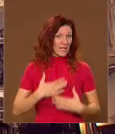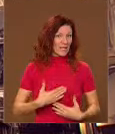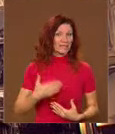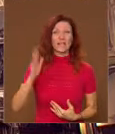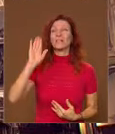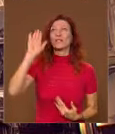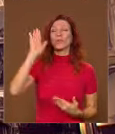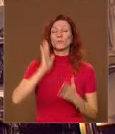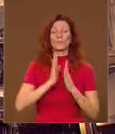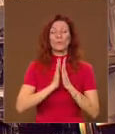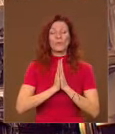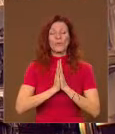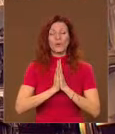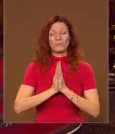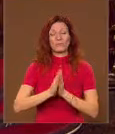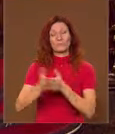Молай,